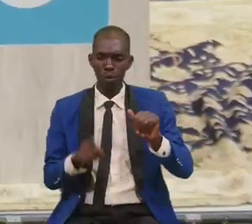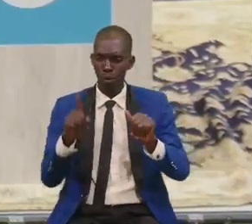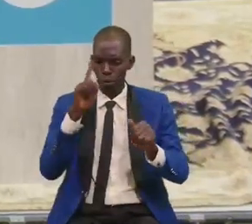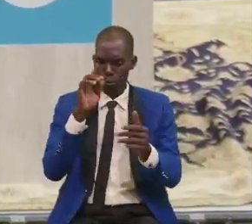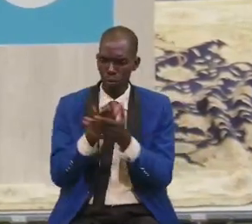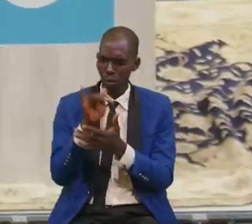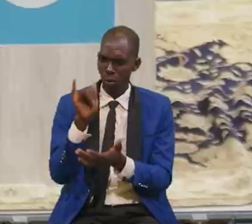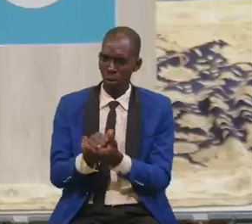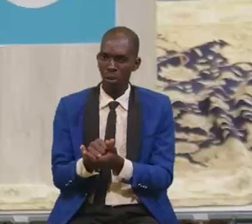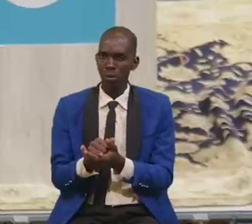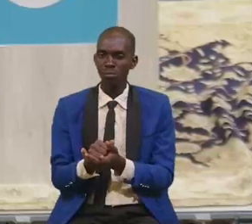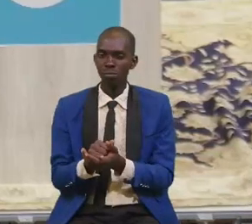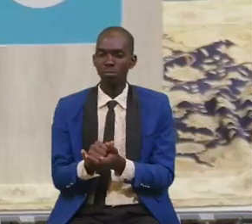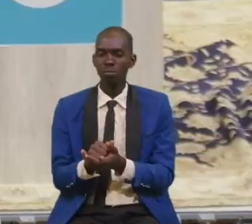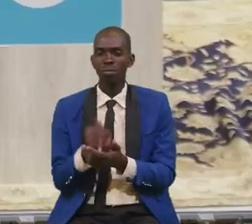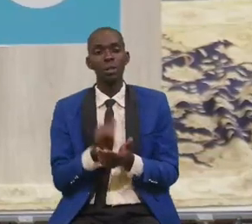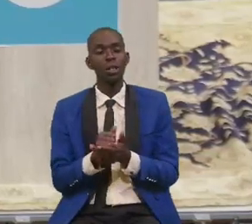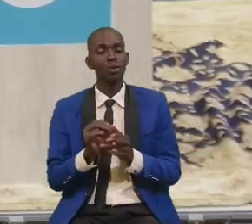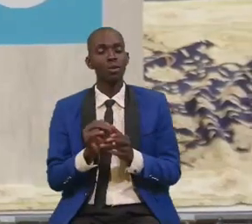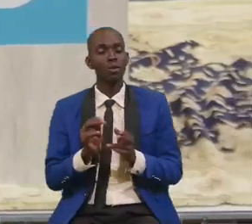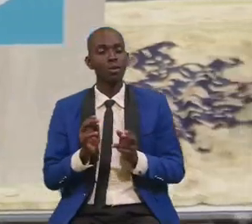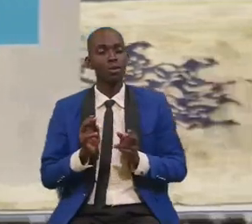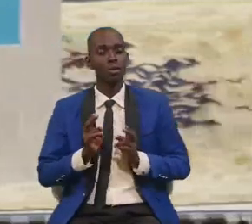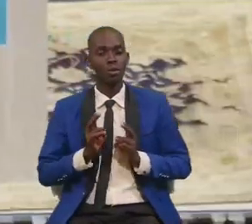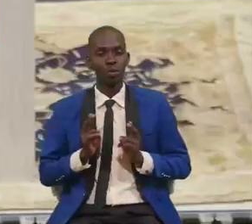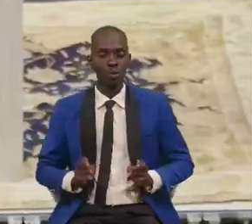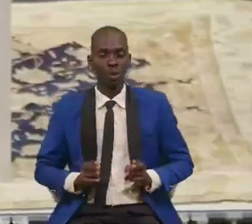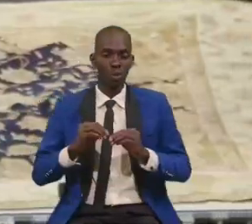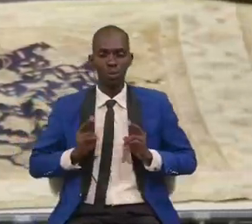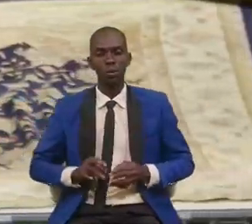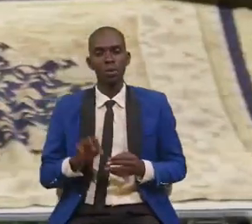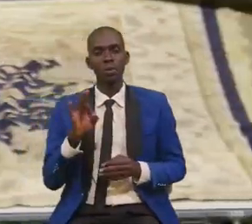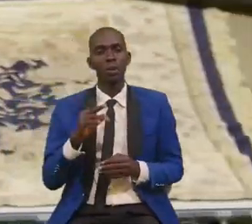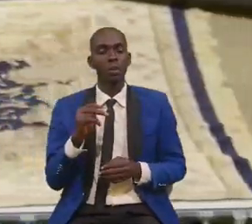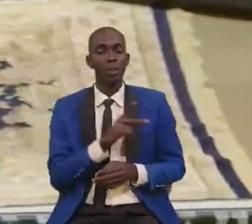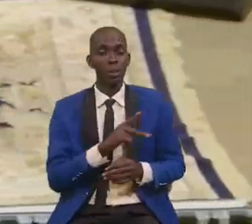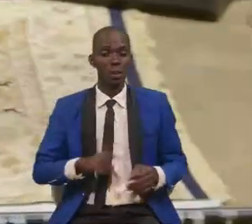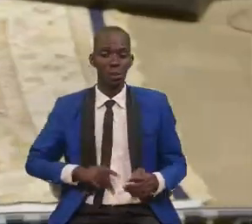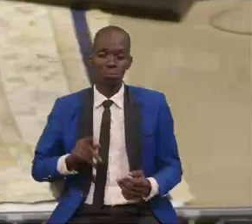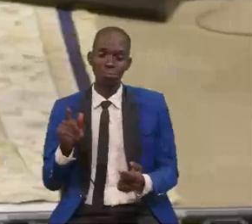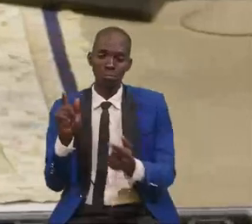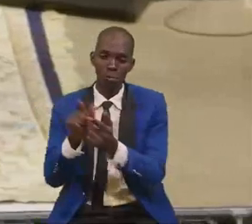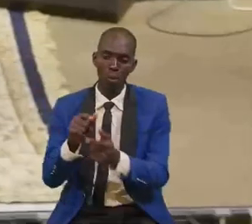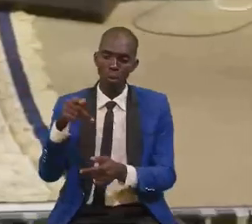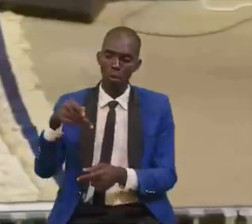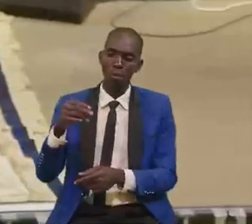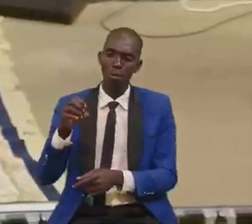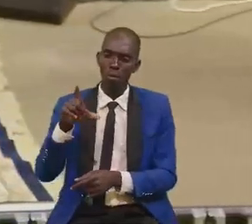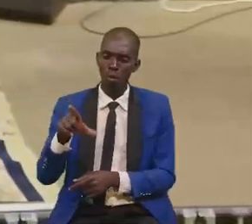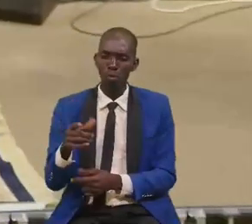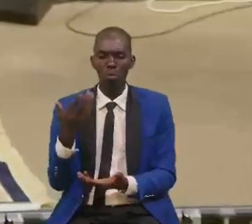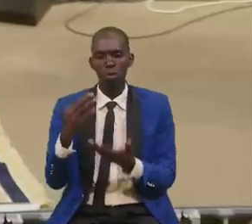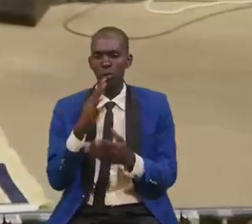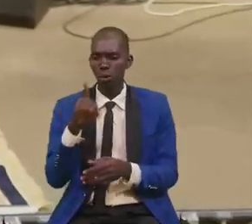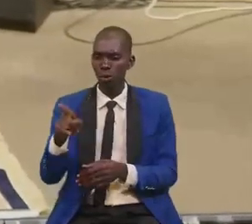esprit surhumain. C'est un roi qui est venu lui demander s'il faut le jeter en prison